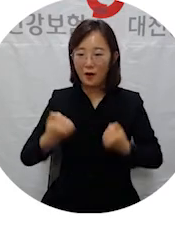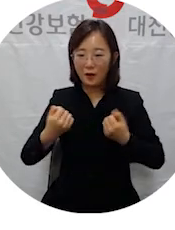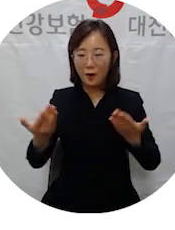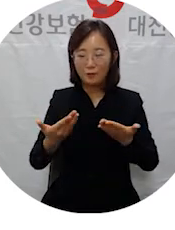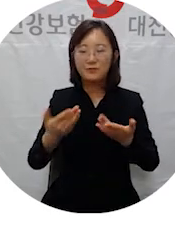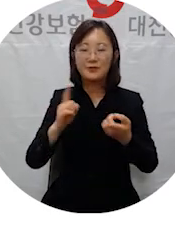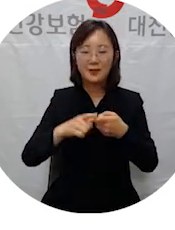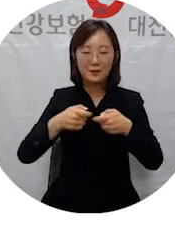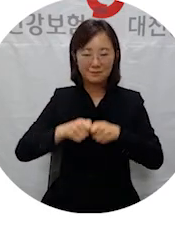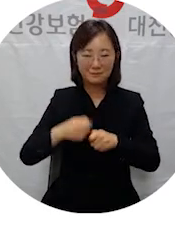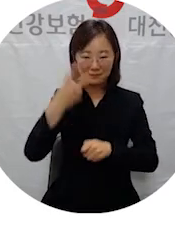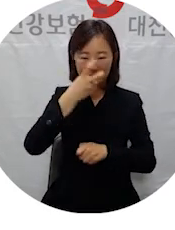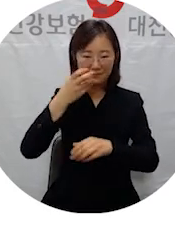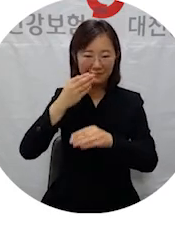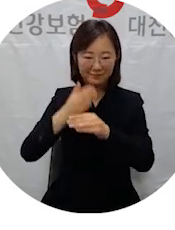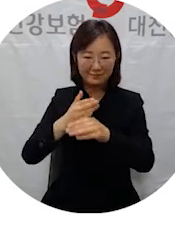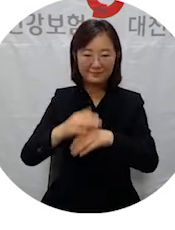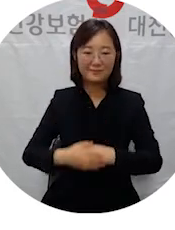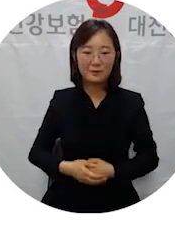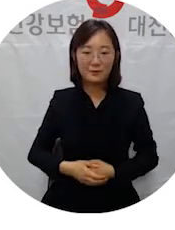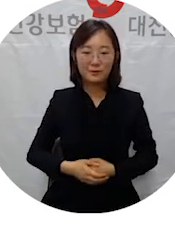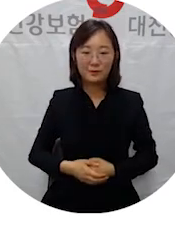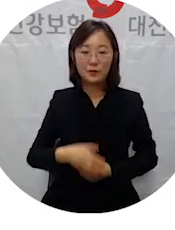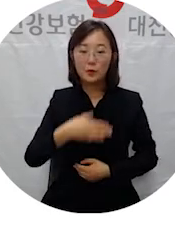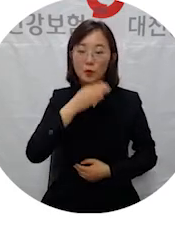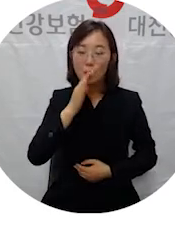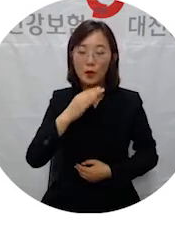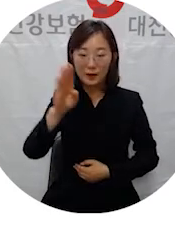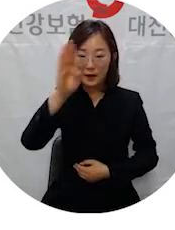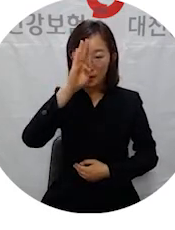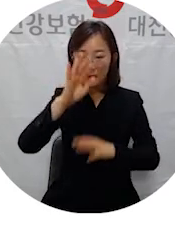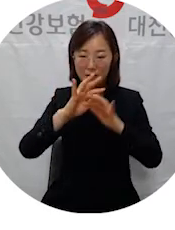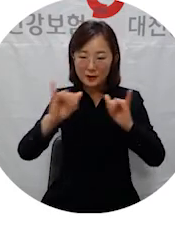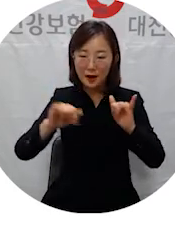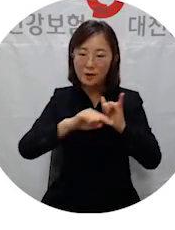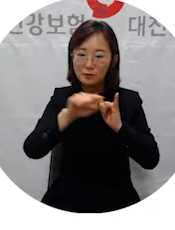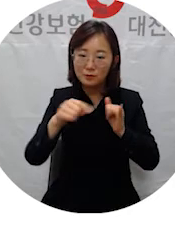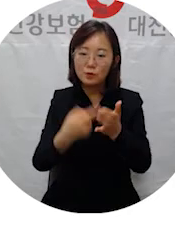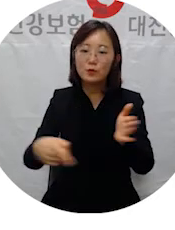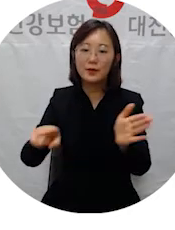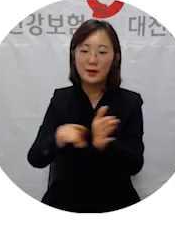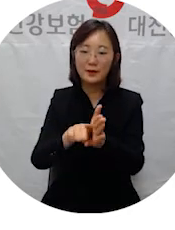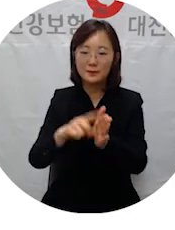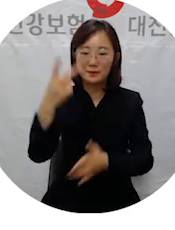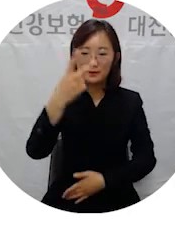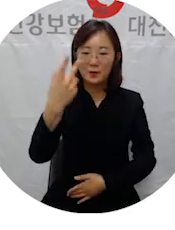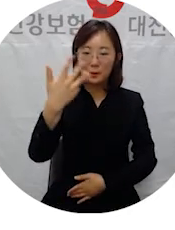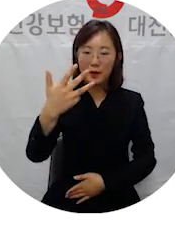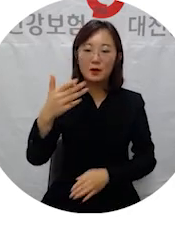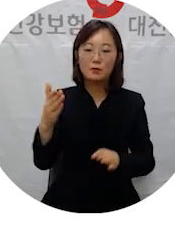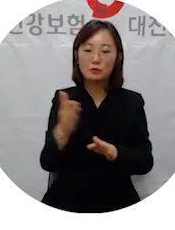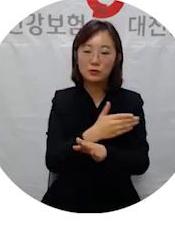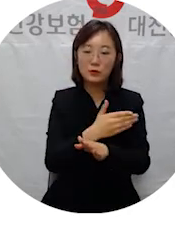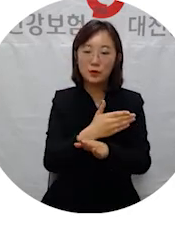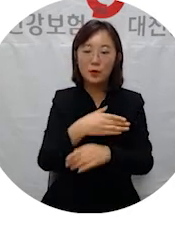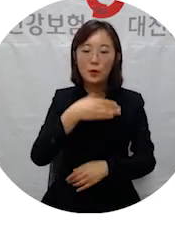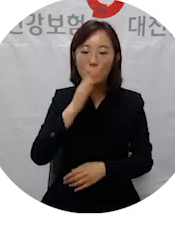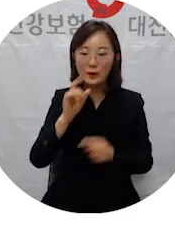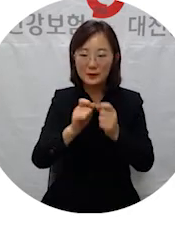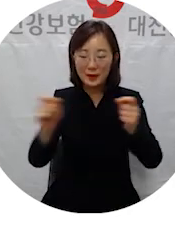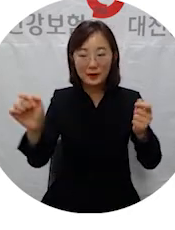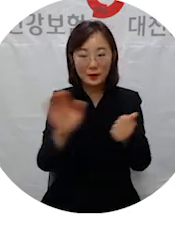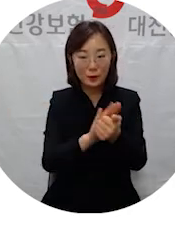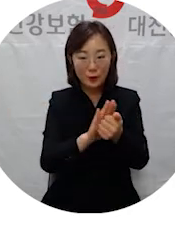있습니다. 또한 노인성 질환을 앓고 있는 분들을 대상으로 2008년부터 노인 장기요양보험